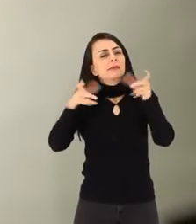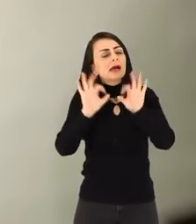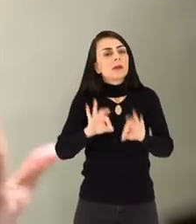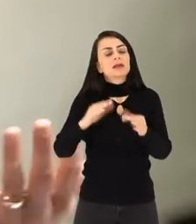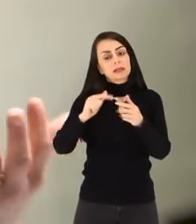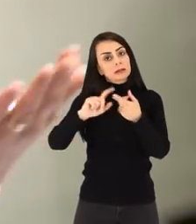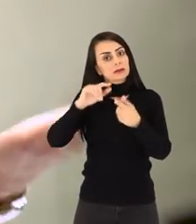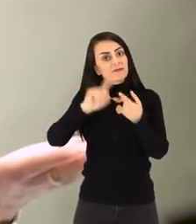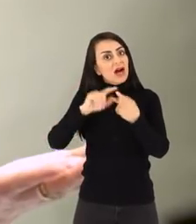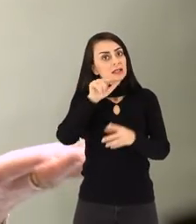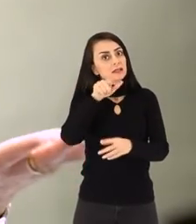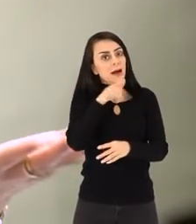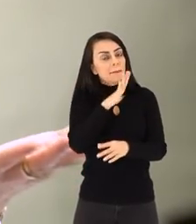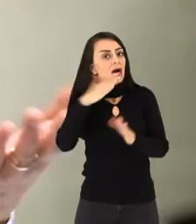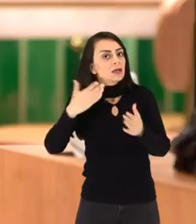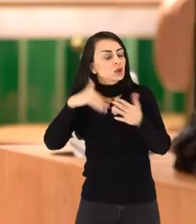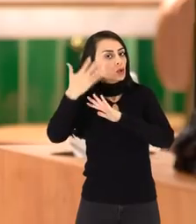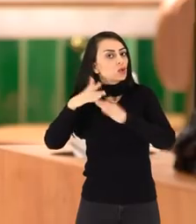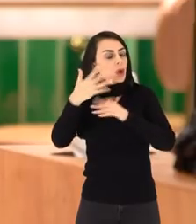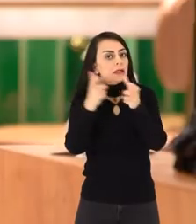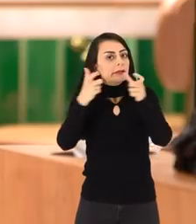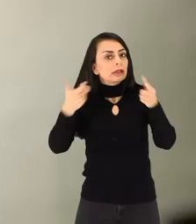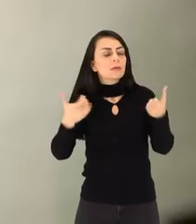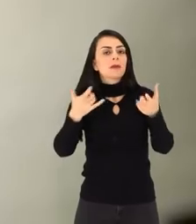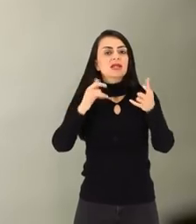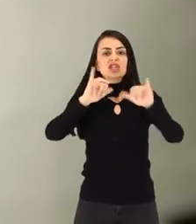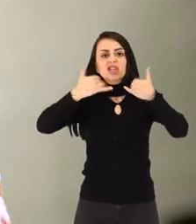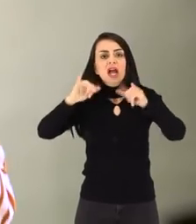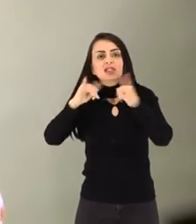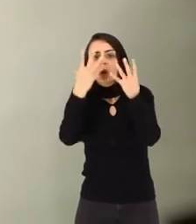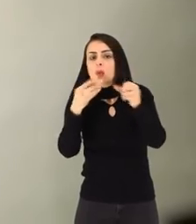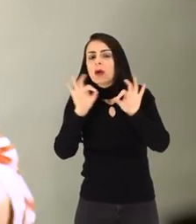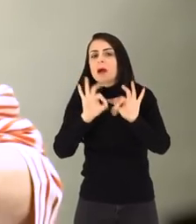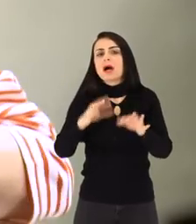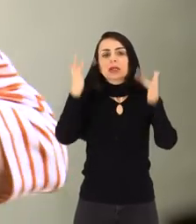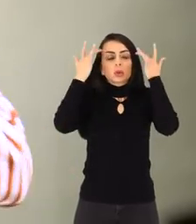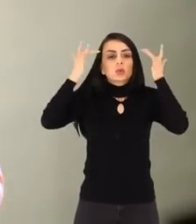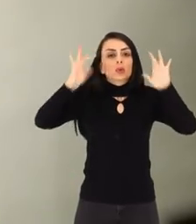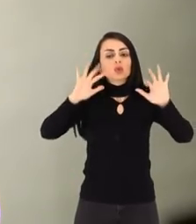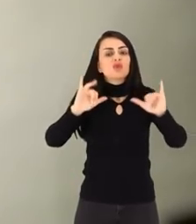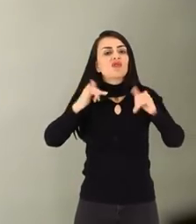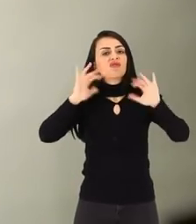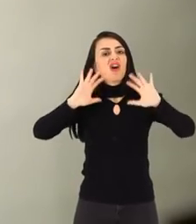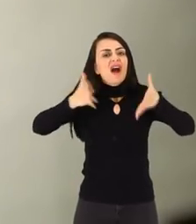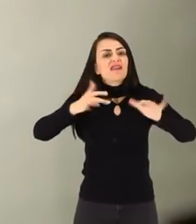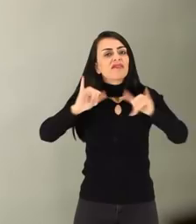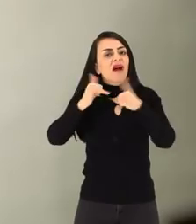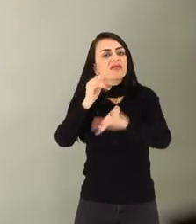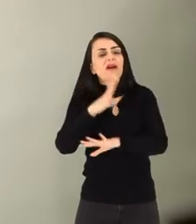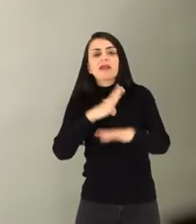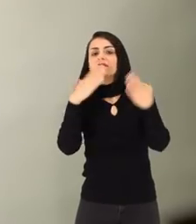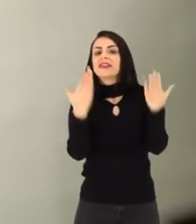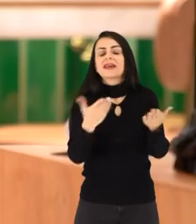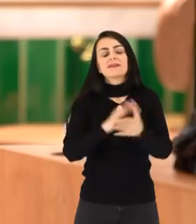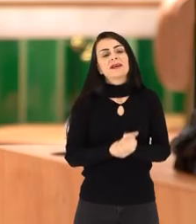filan. Sonrasında ki biliyorsun şenlikleri falan o zaman evet, kalabalıklaşır. Evet, evet. Kültür çok güzeldir evet. Orada her şey. Nevşehir, Hacı Bektaş harika bir